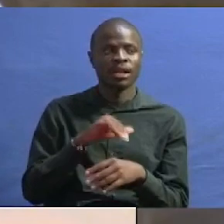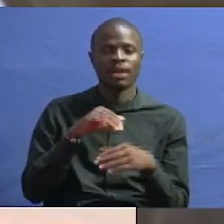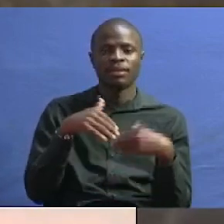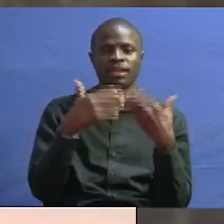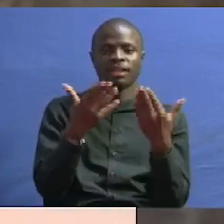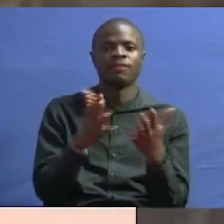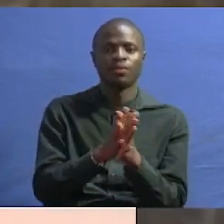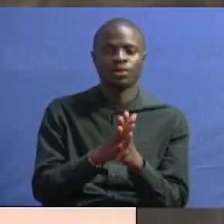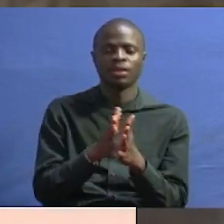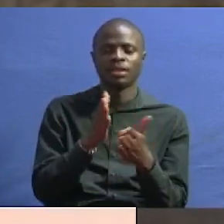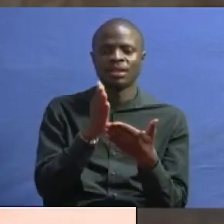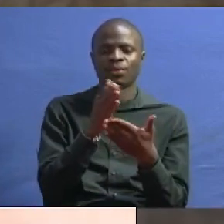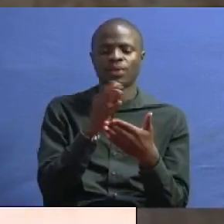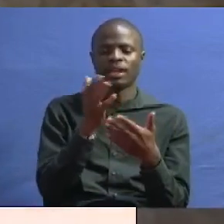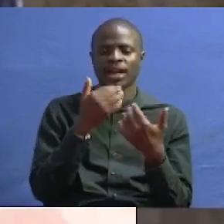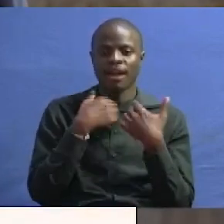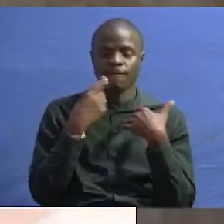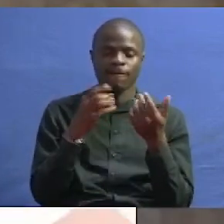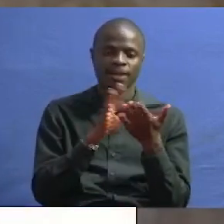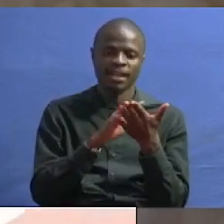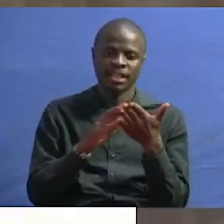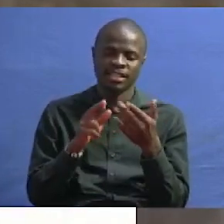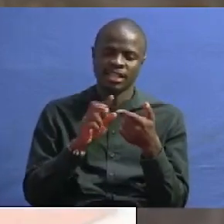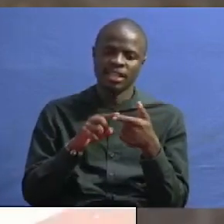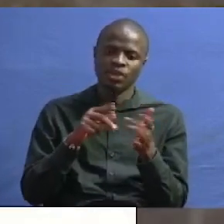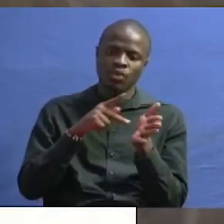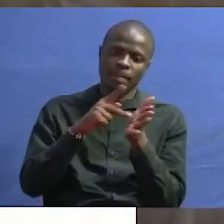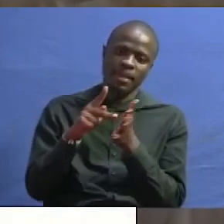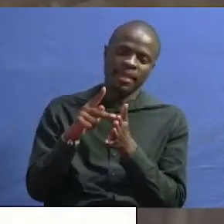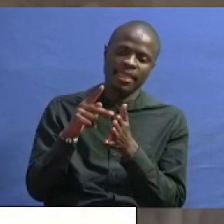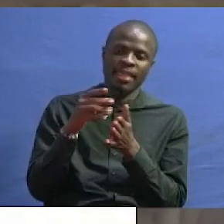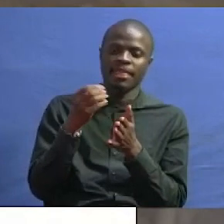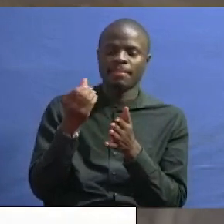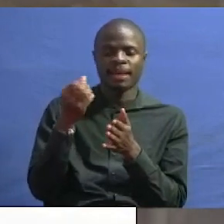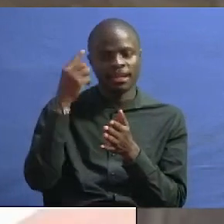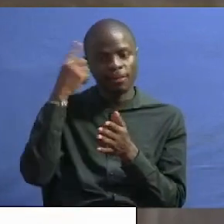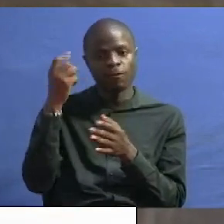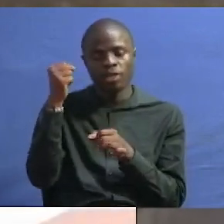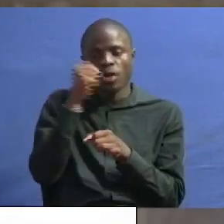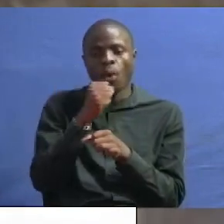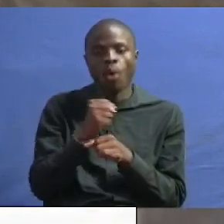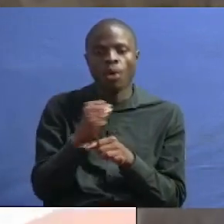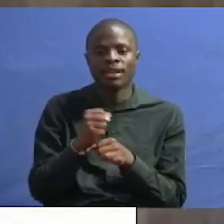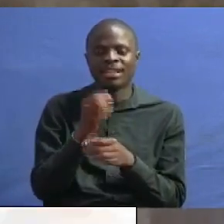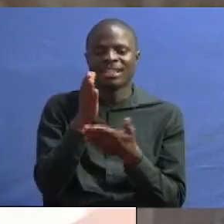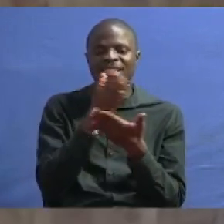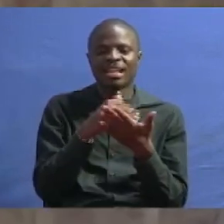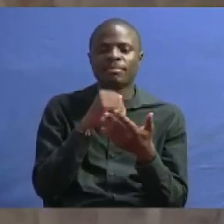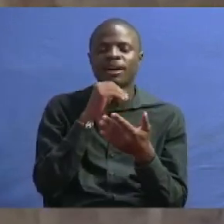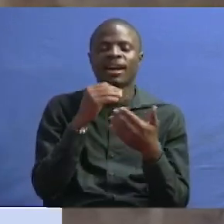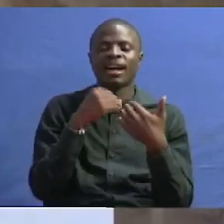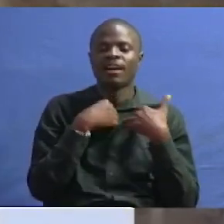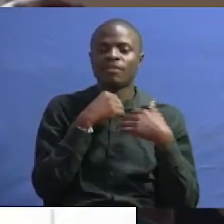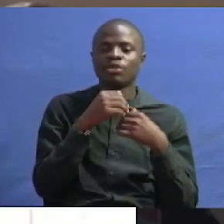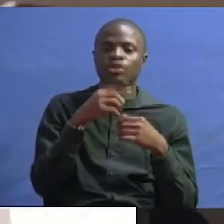Kuna wazee wamesajiliwa walipo ile pesa ya wazee. Na kuna wale waliaga hawajatolewa bado